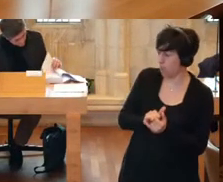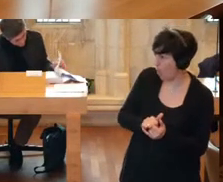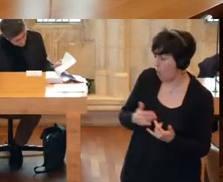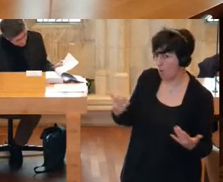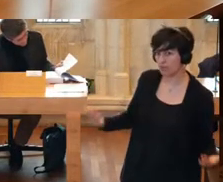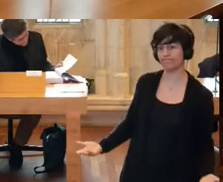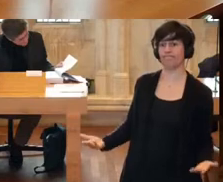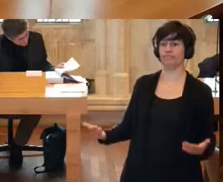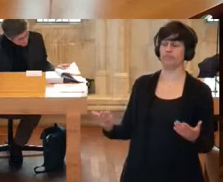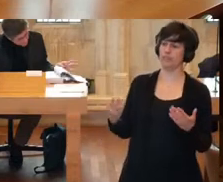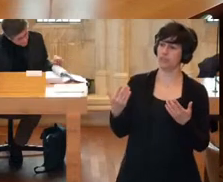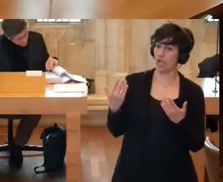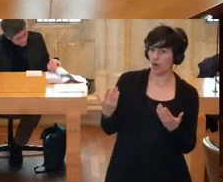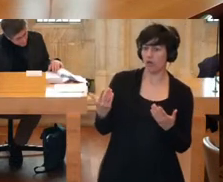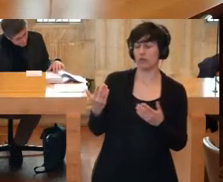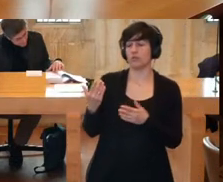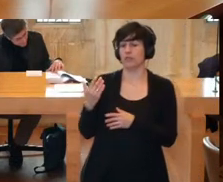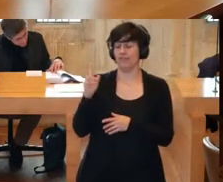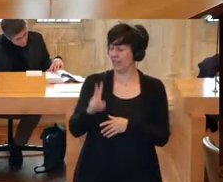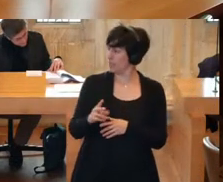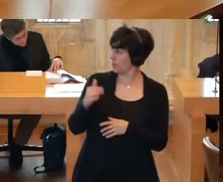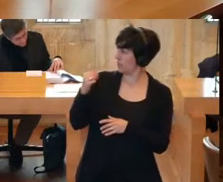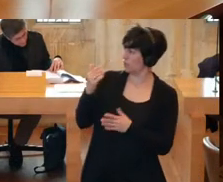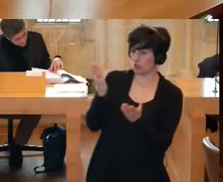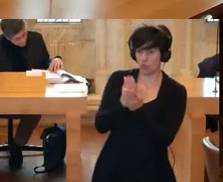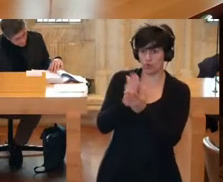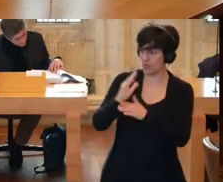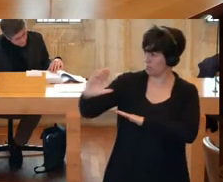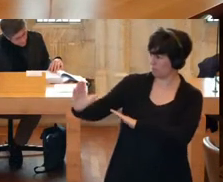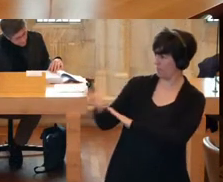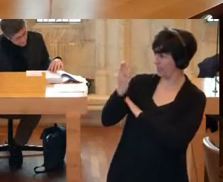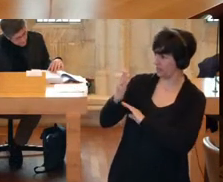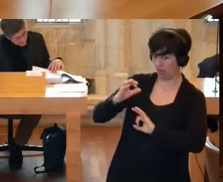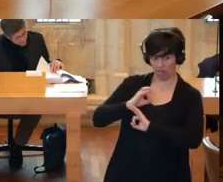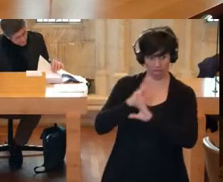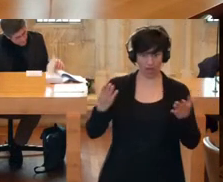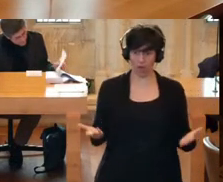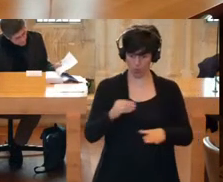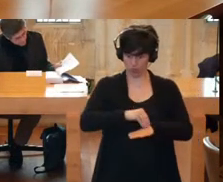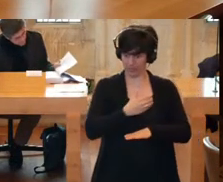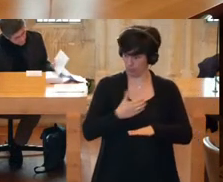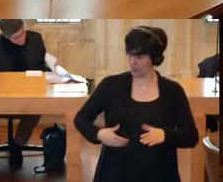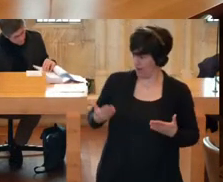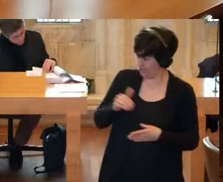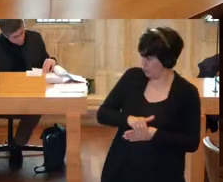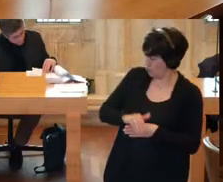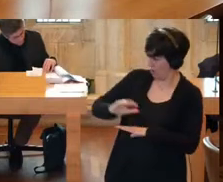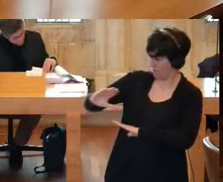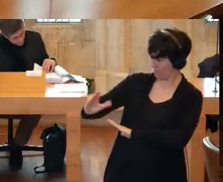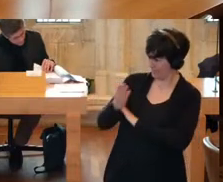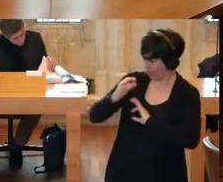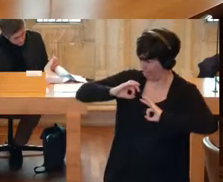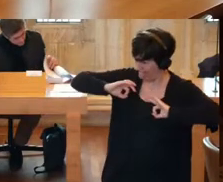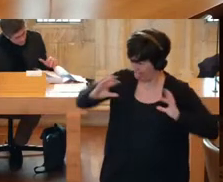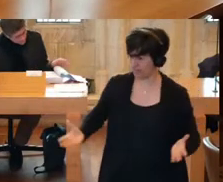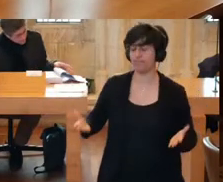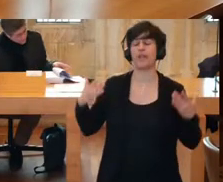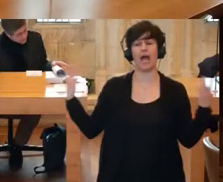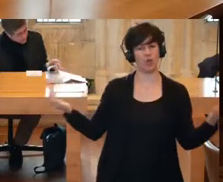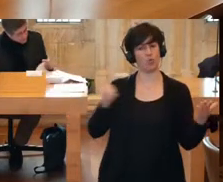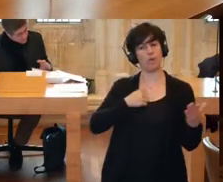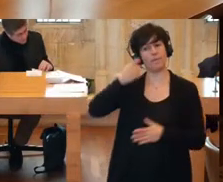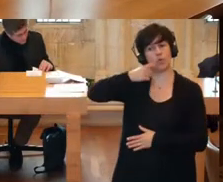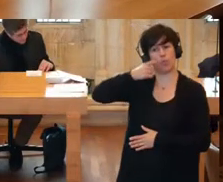Exaspération encore plus grande aujourd'hui, puisque aucune présentation de ce dossier n'est prévue en conseil municipal. Alors, j'en viens donc à mes